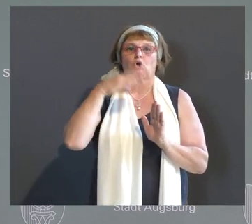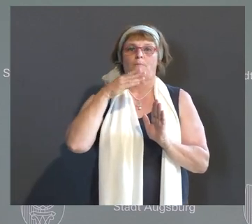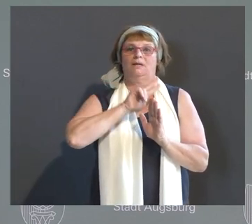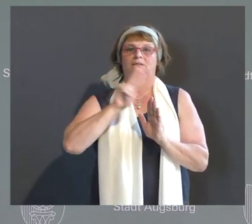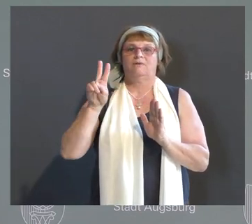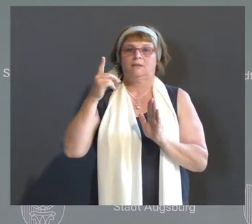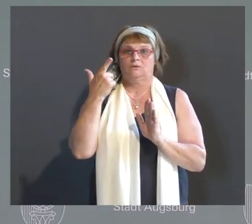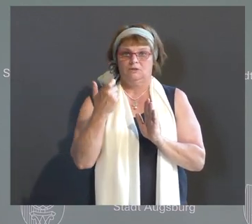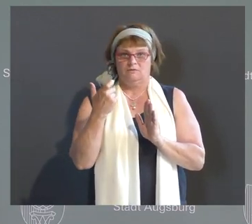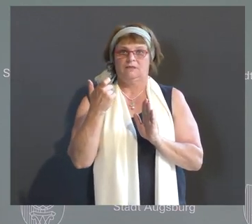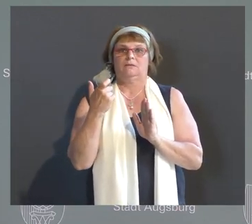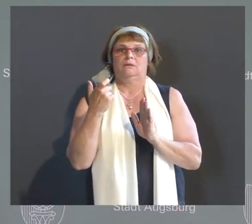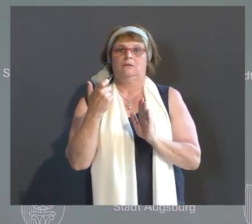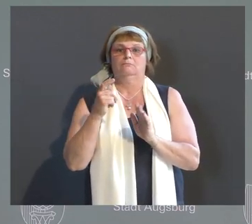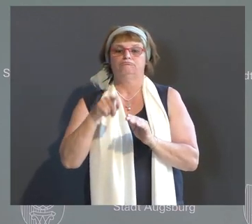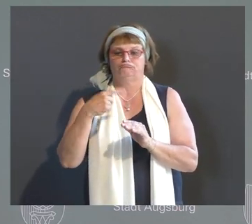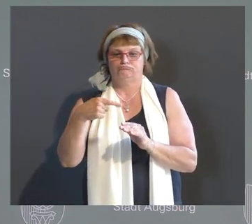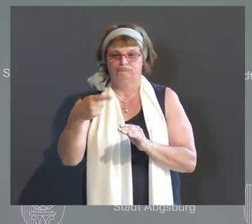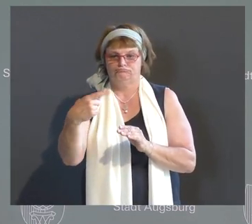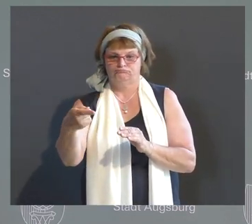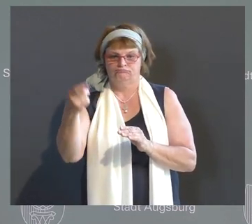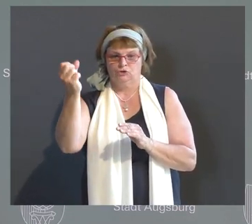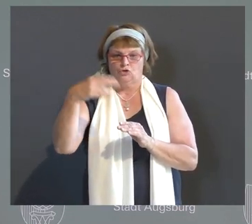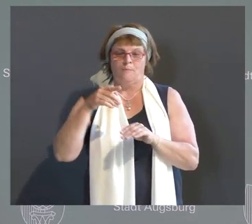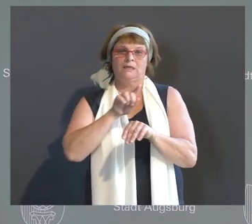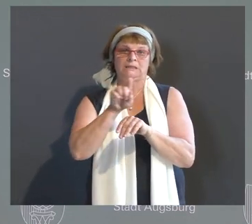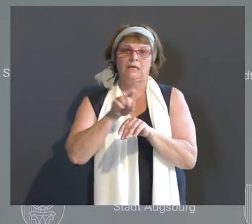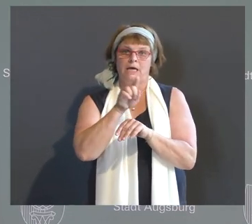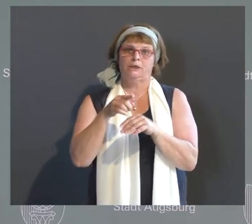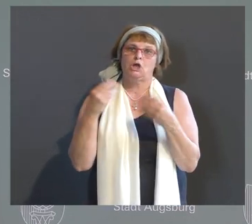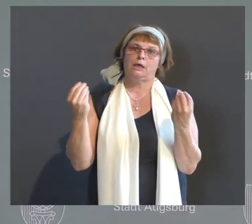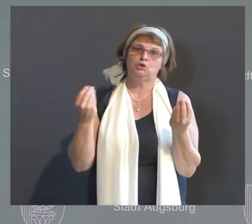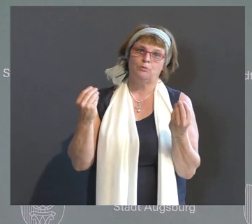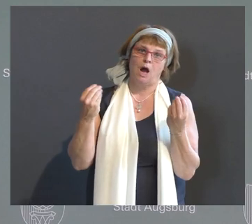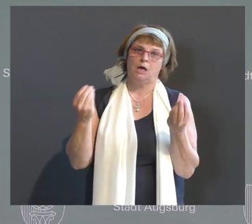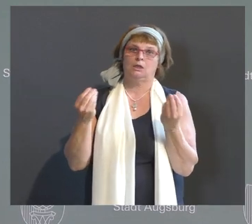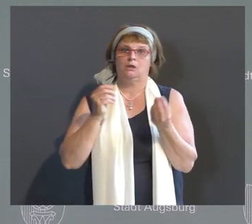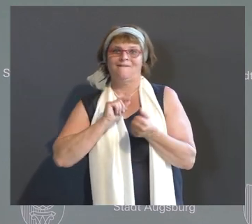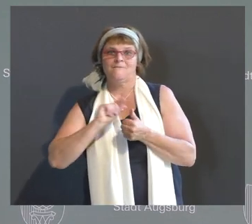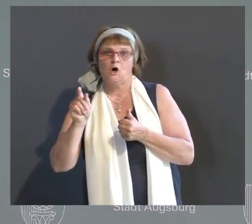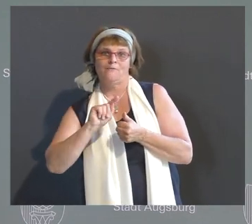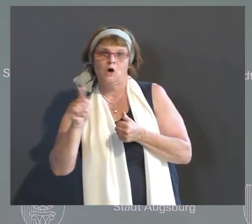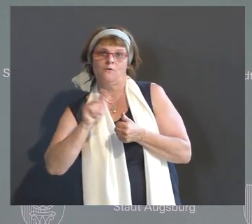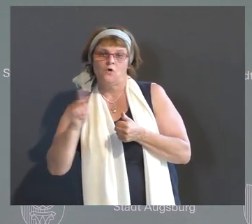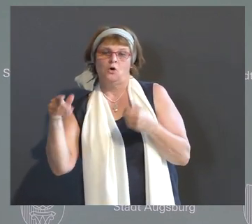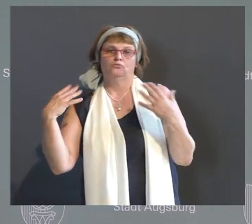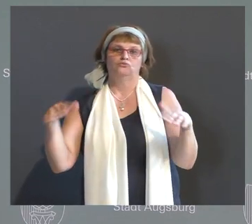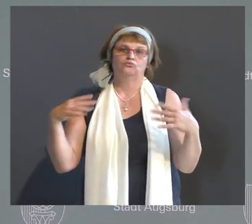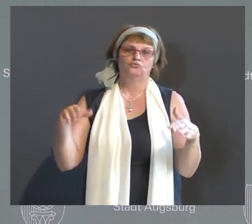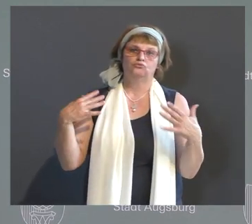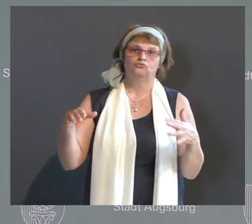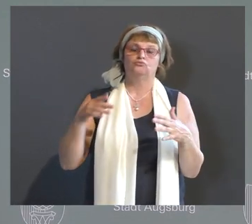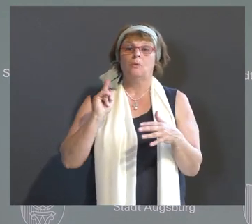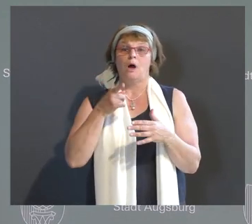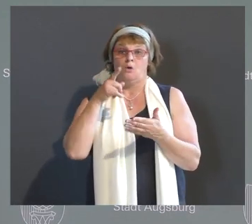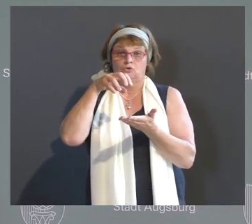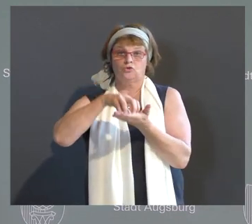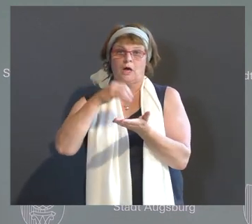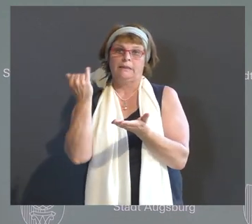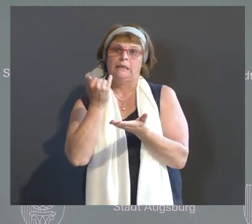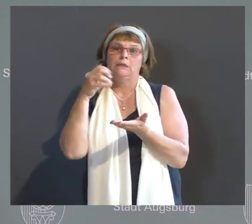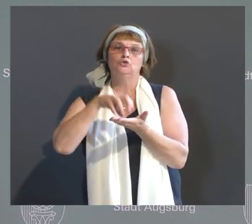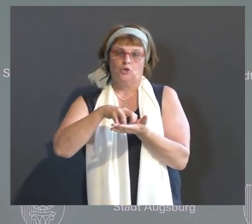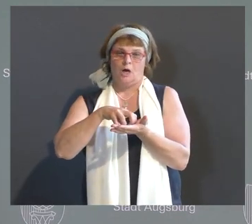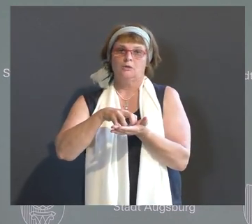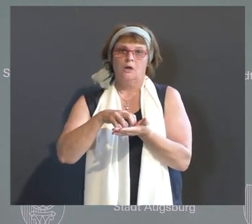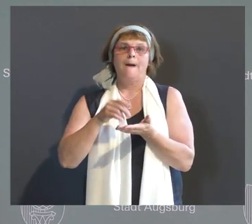als entspannte Wochen und Monate erlebt haben, dass wir auch ein hohes Aufkommen in der Maximilianstraße in der Innenstadt hatten, dass wir